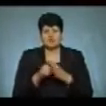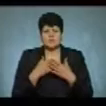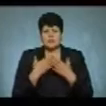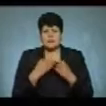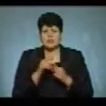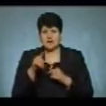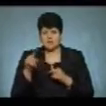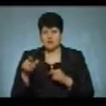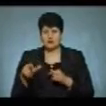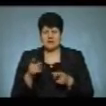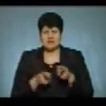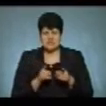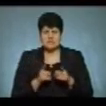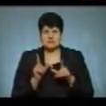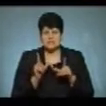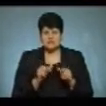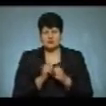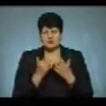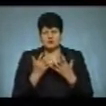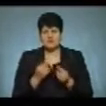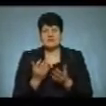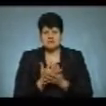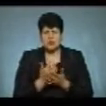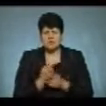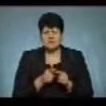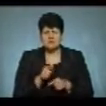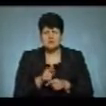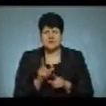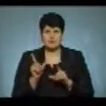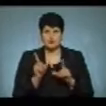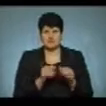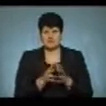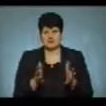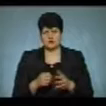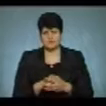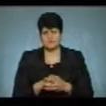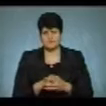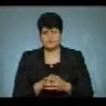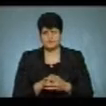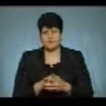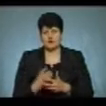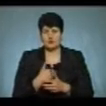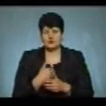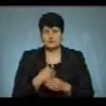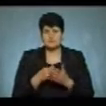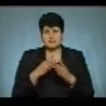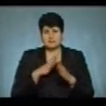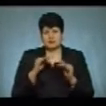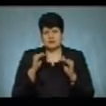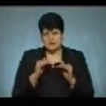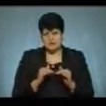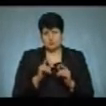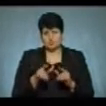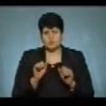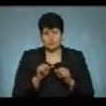для тих людей, що дійсно, що воно їздить, він що заробить, то проїздить більше. Звичайно, за те, щоб тарифи були понижчі, щоб люди могли з